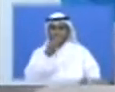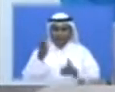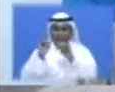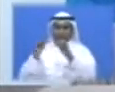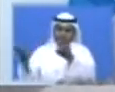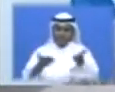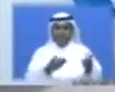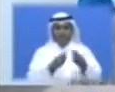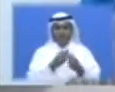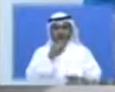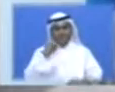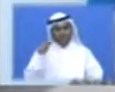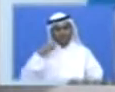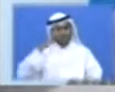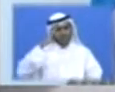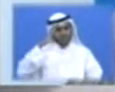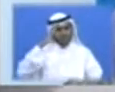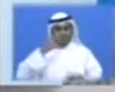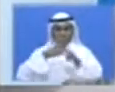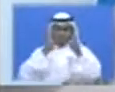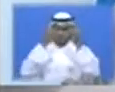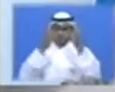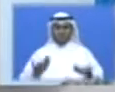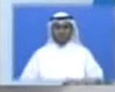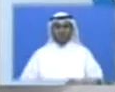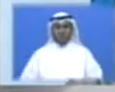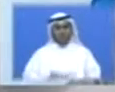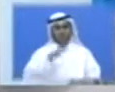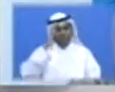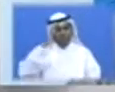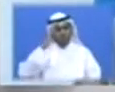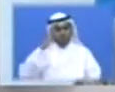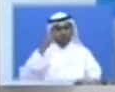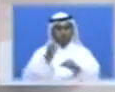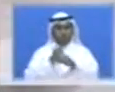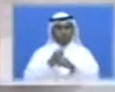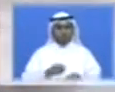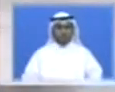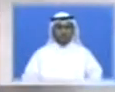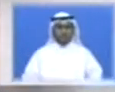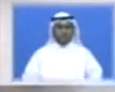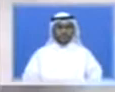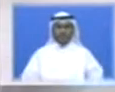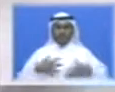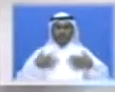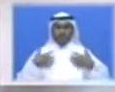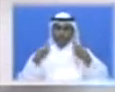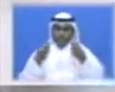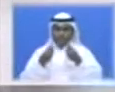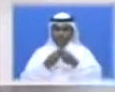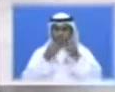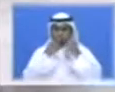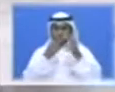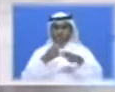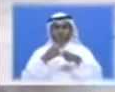كتير كويسة من الشعب والحكومة الكويتية، وألف شكر لكم وممنونينكم. جايين نفرح وننبسط